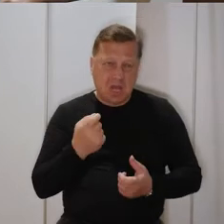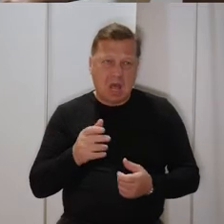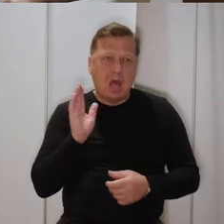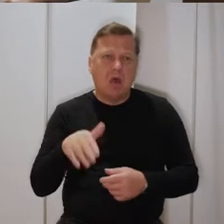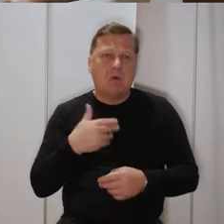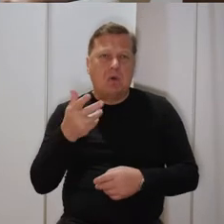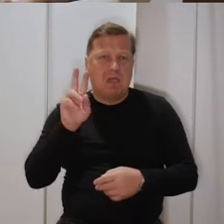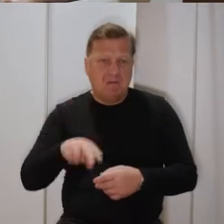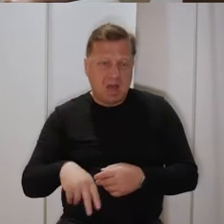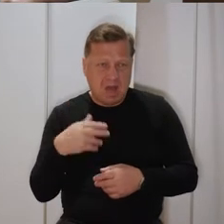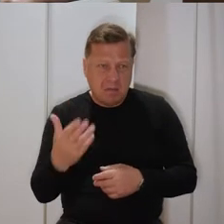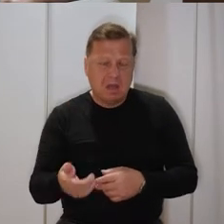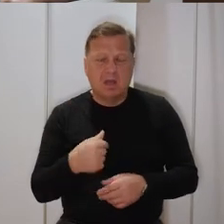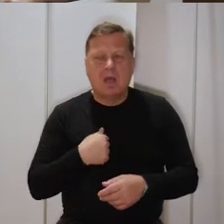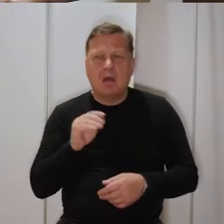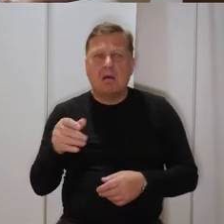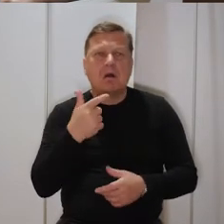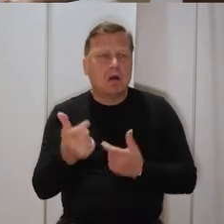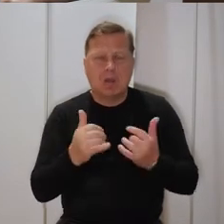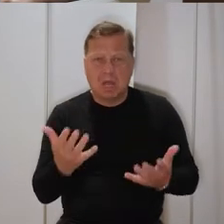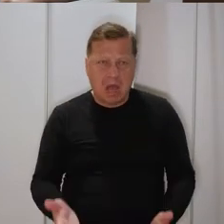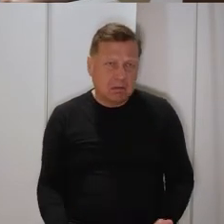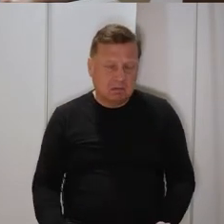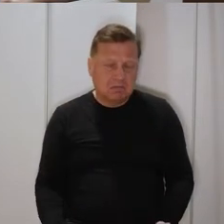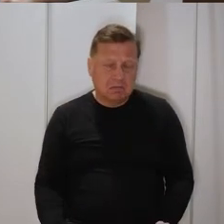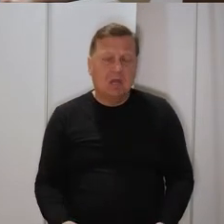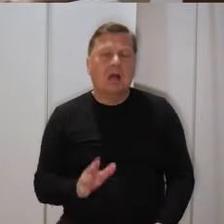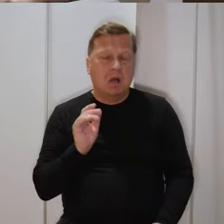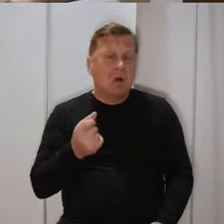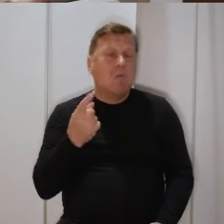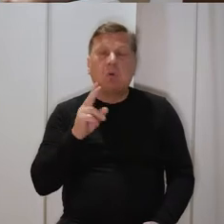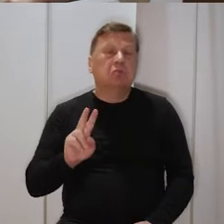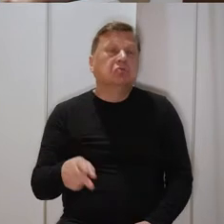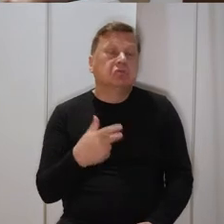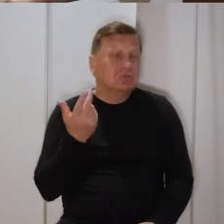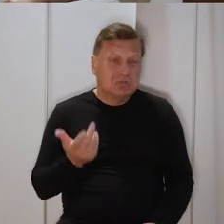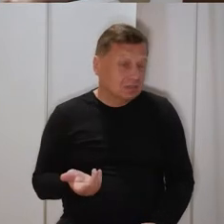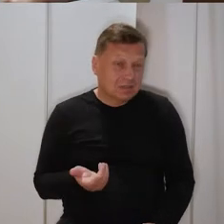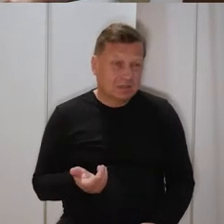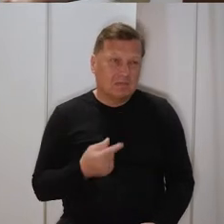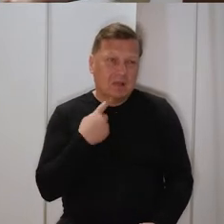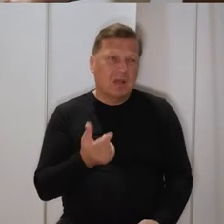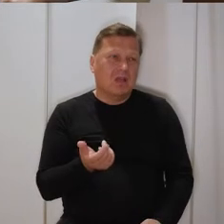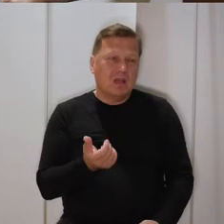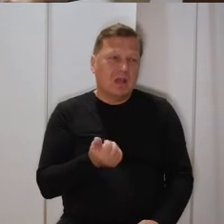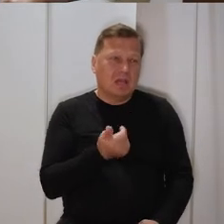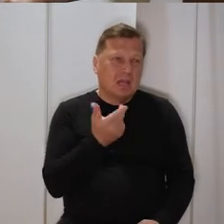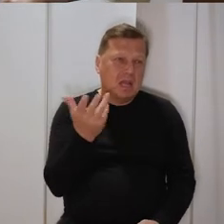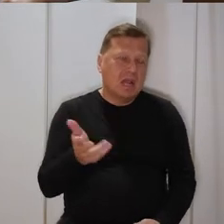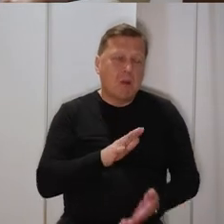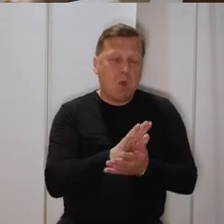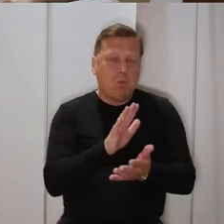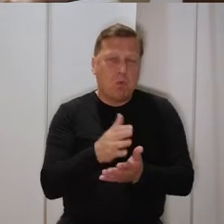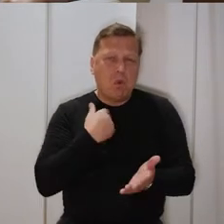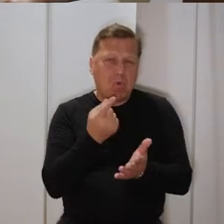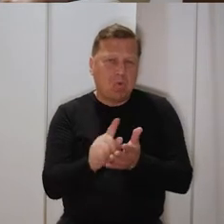minęły 2 miesiące i stwierdziłem, że jednak to robimy. I tak naprawdę ten pomysł powstał trochę z różnych nieudanych publikacji,